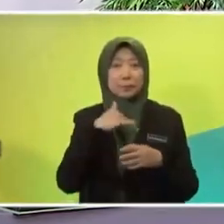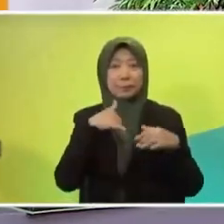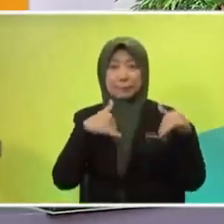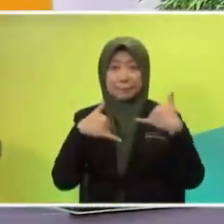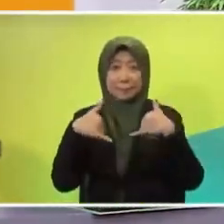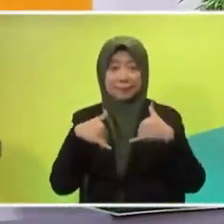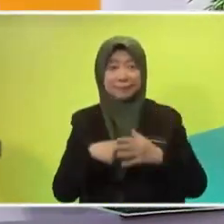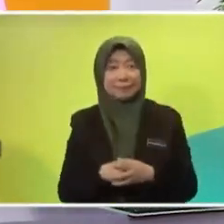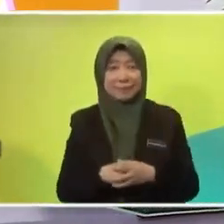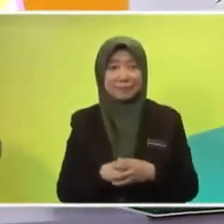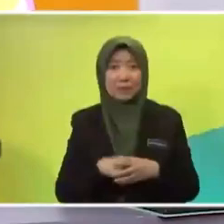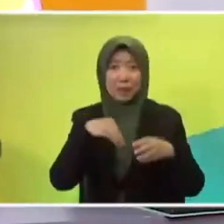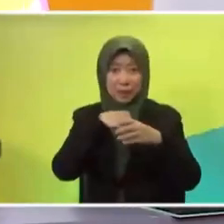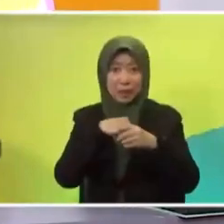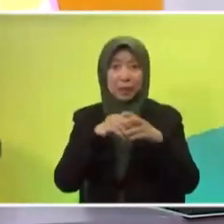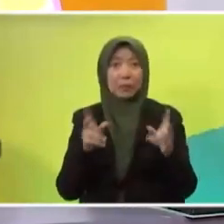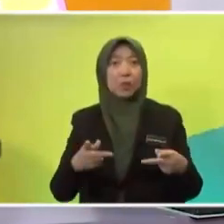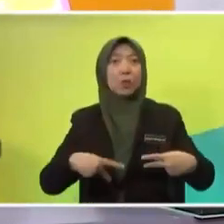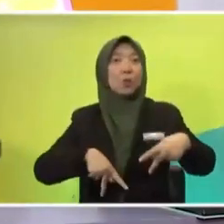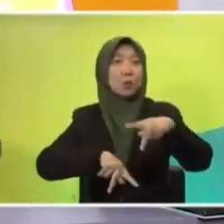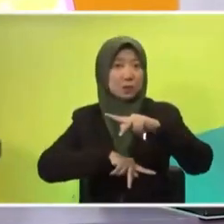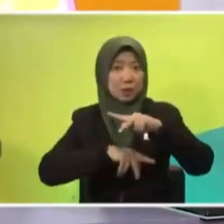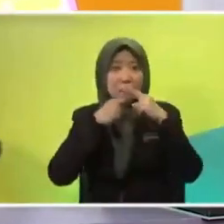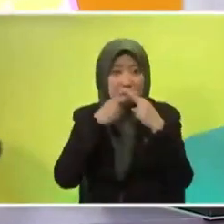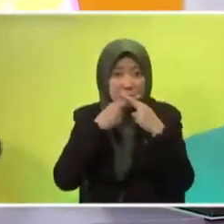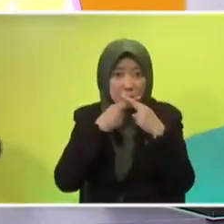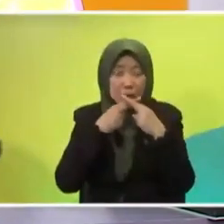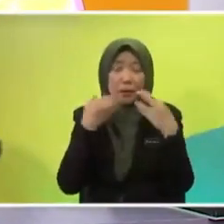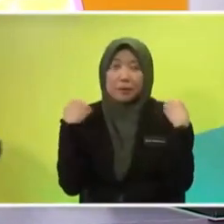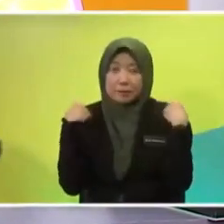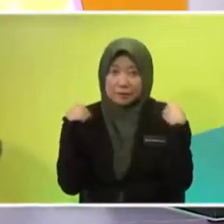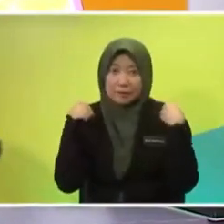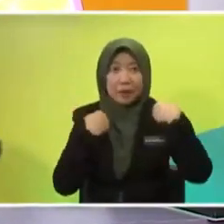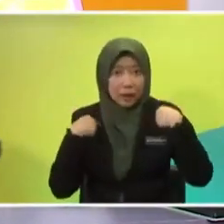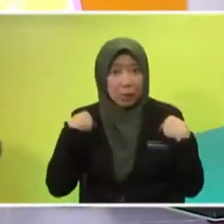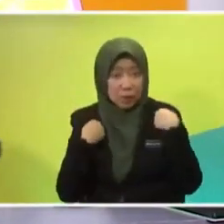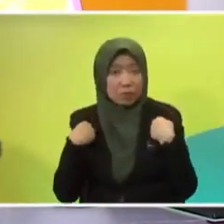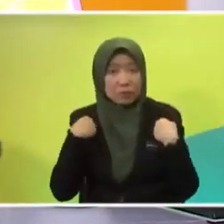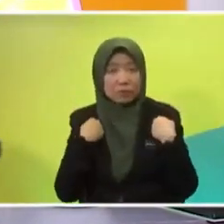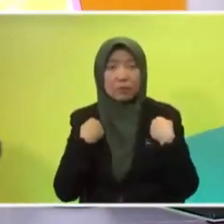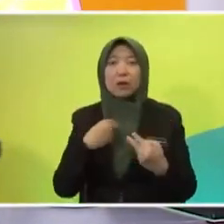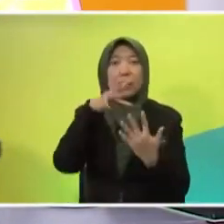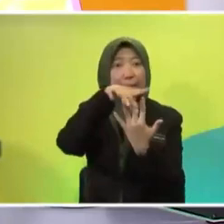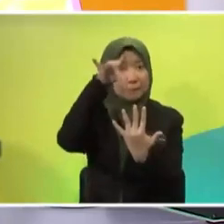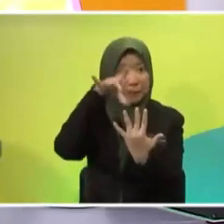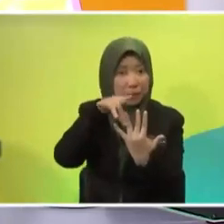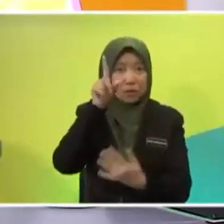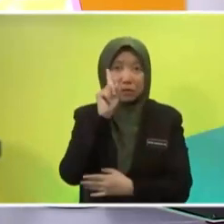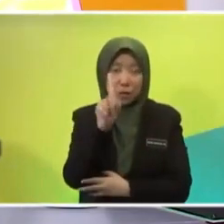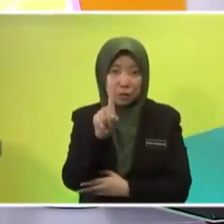ini di dalam kotak misteri ini ada beberapa haiwan. Okey, cikgu akan pilih satu